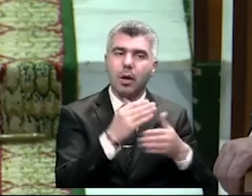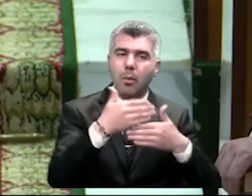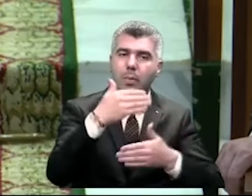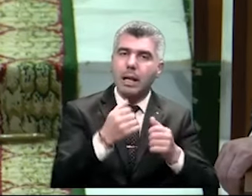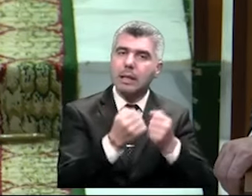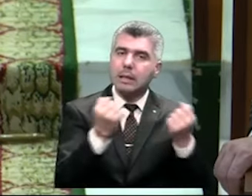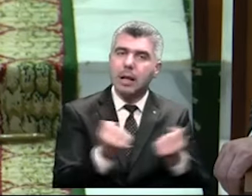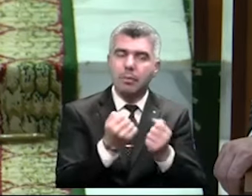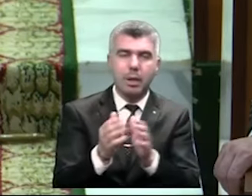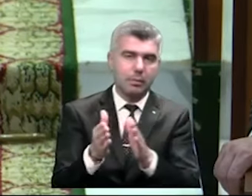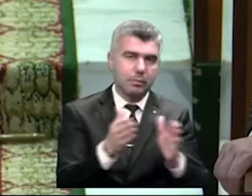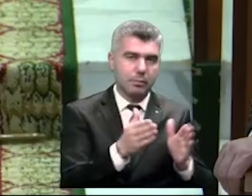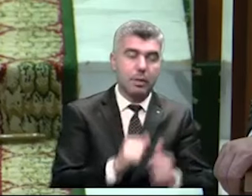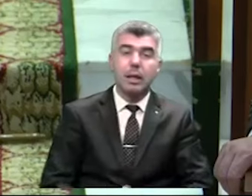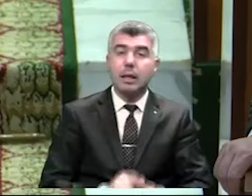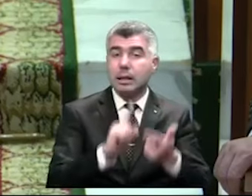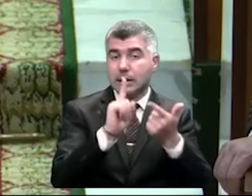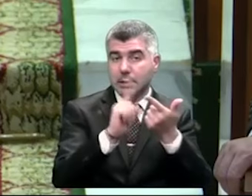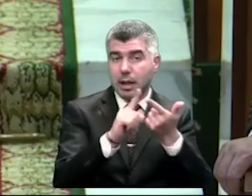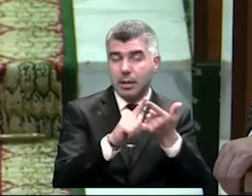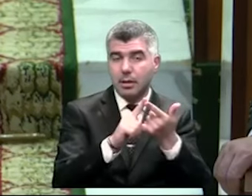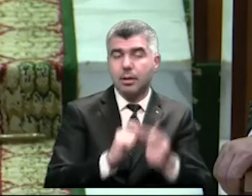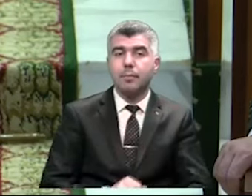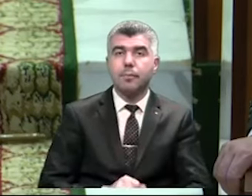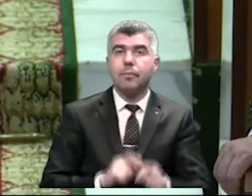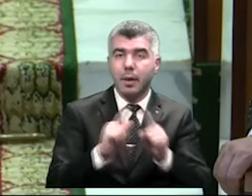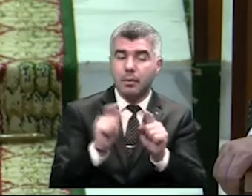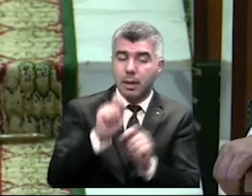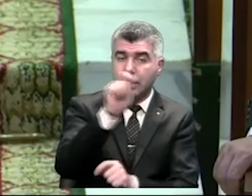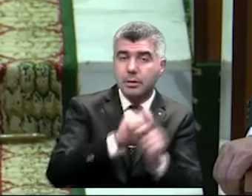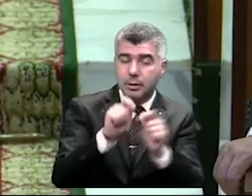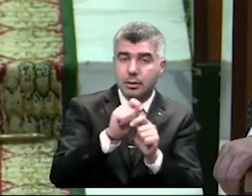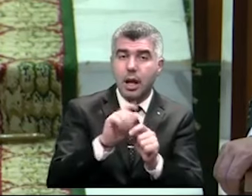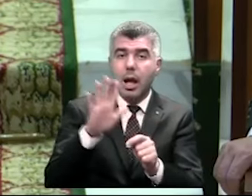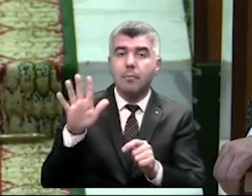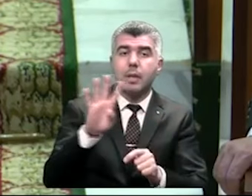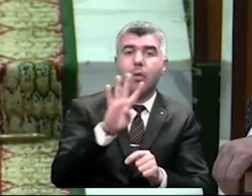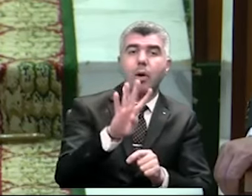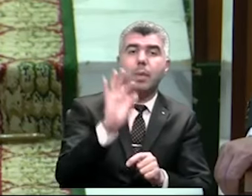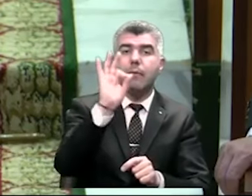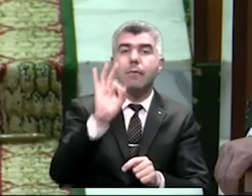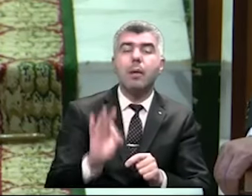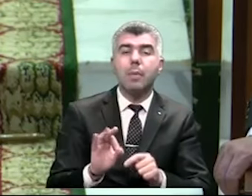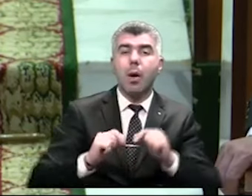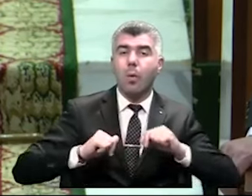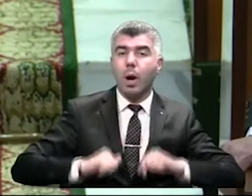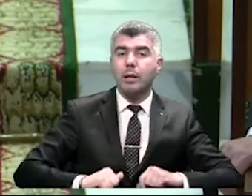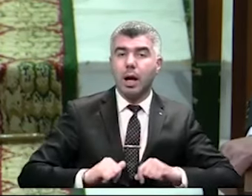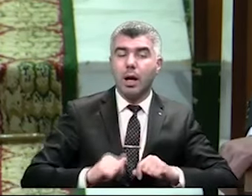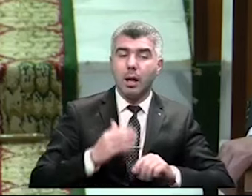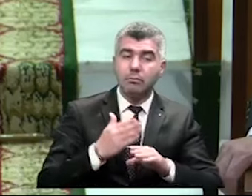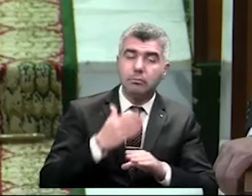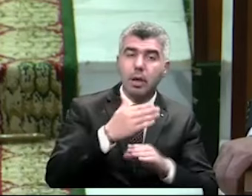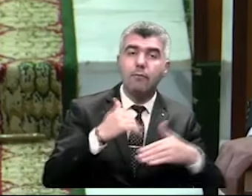التنميه النقطه الثانيه بالجانب الصيانه فحنا طورنا الصيانه 45% ديال الميزانيه ديال الوزاره تتمشي فقط